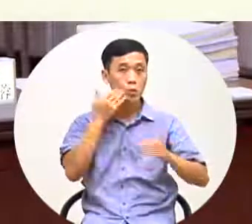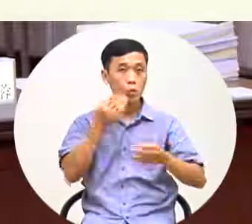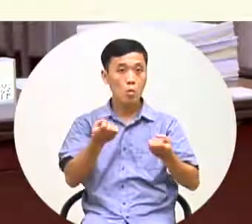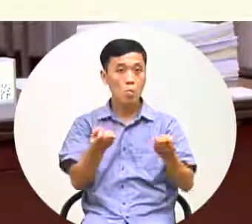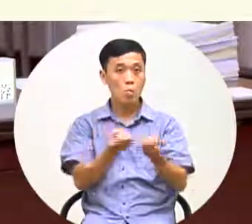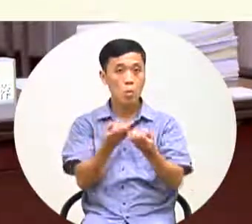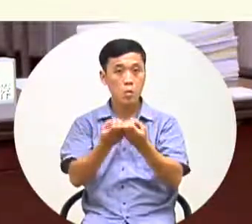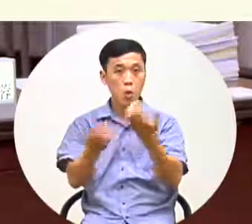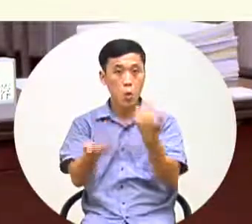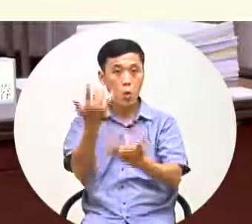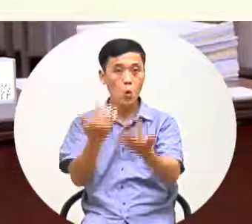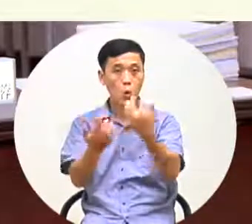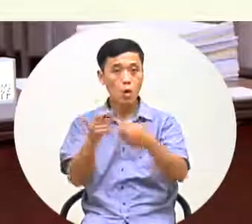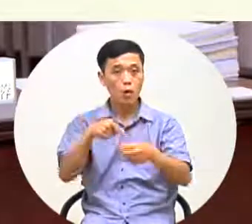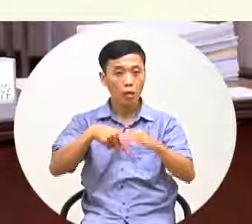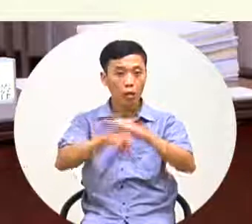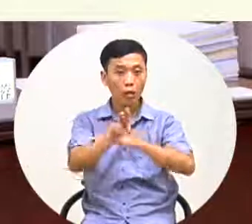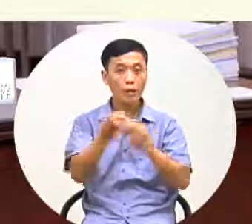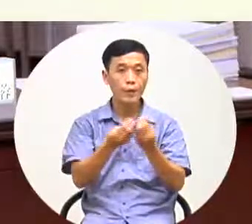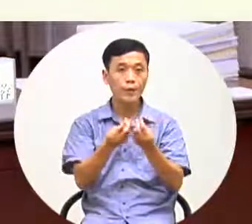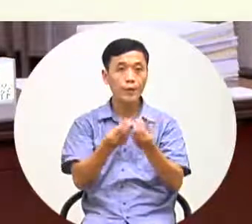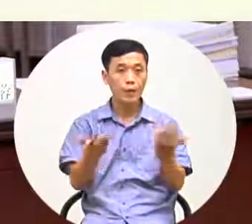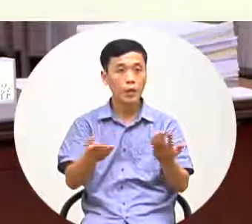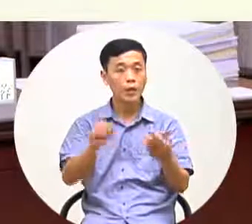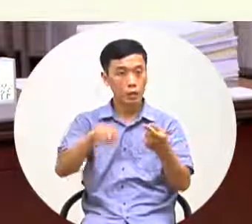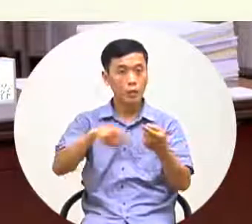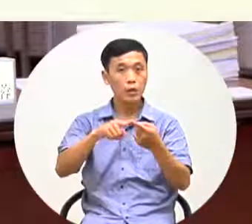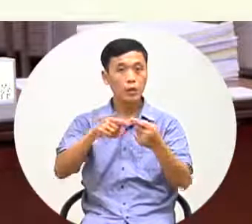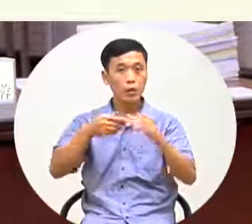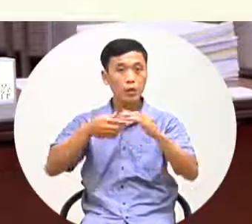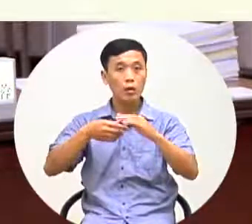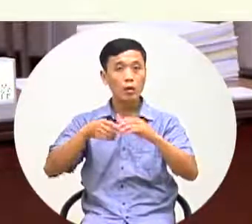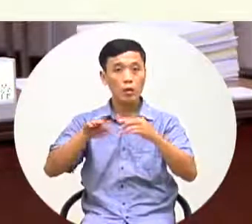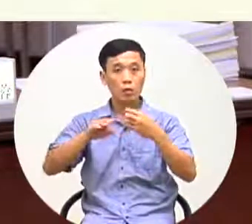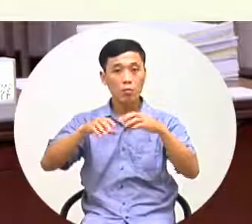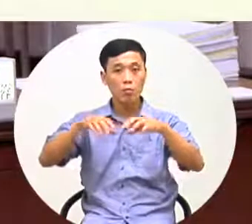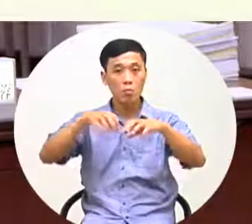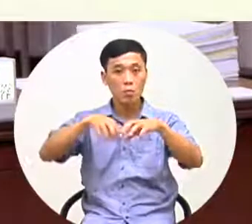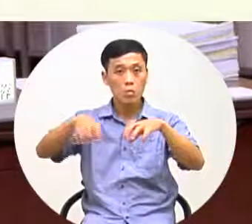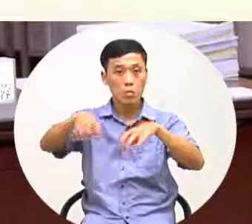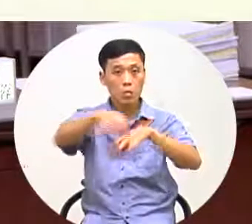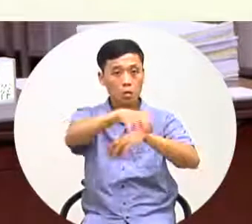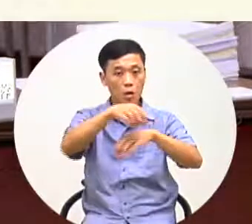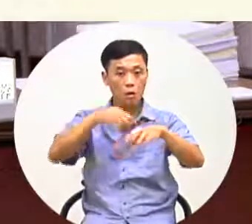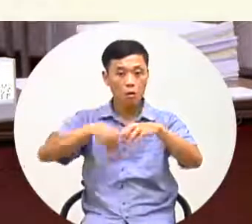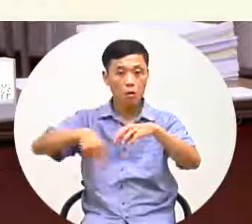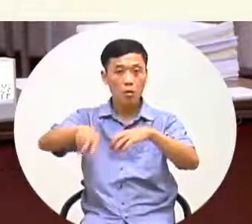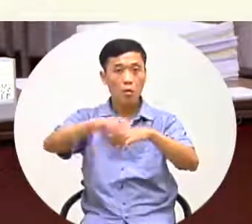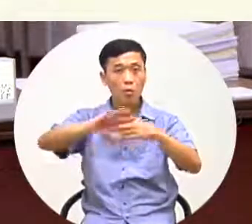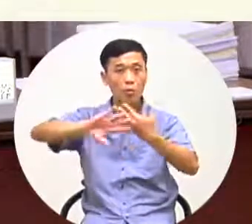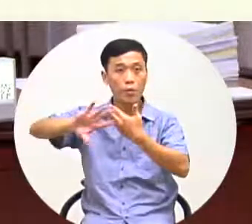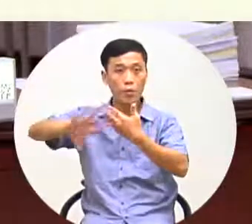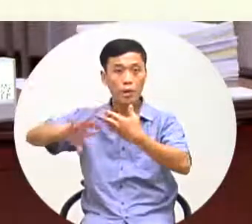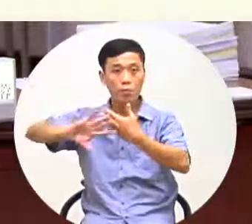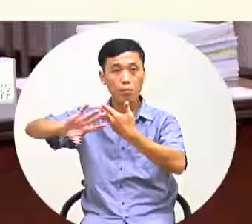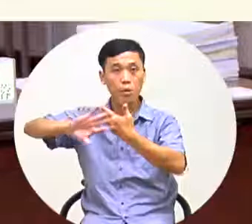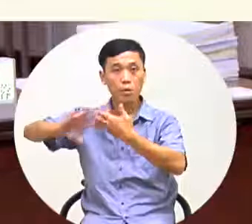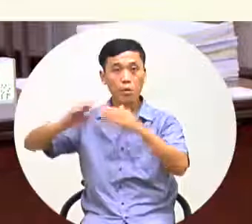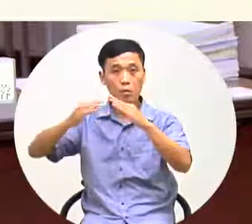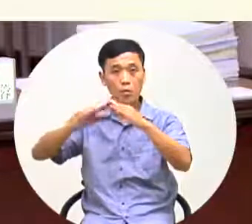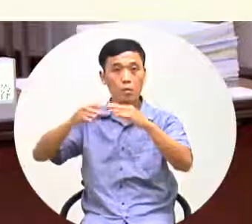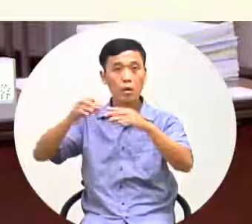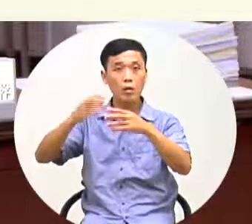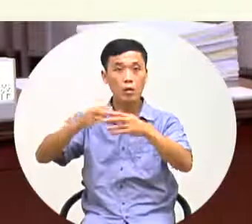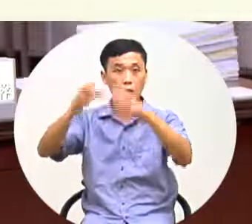去，伊要经过别人的这个基地，别人起的一个防空。好，当